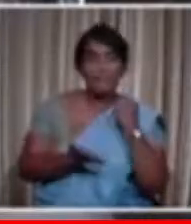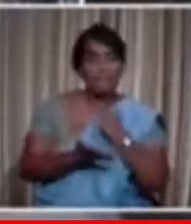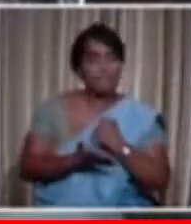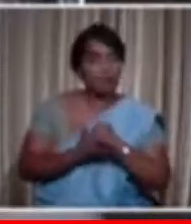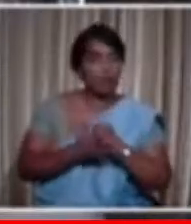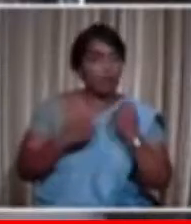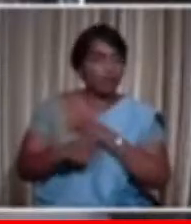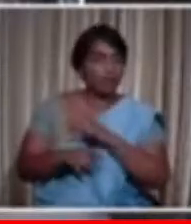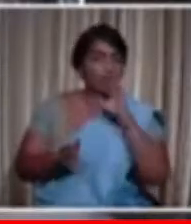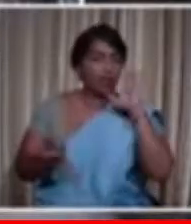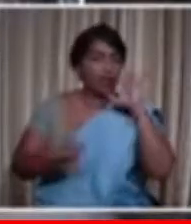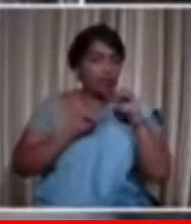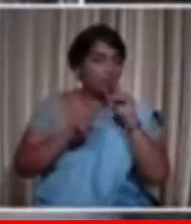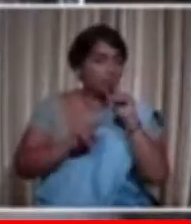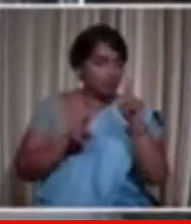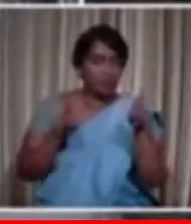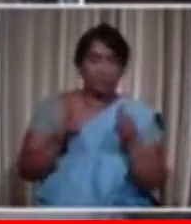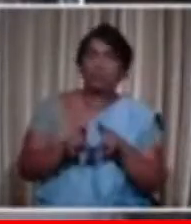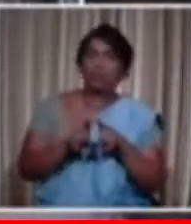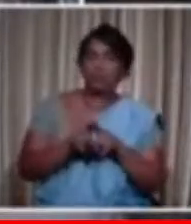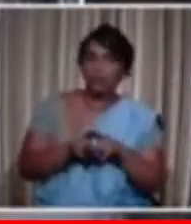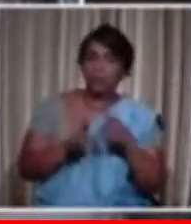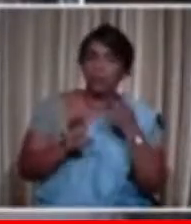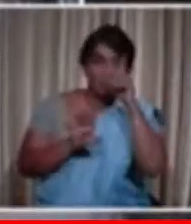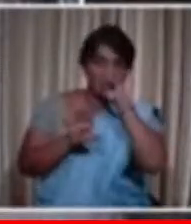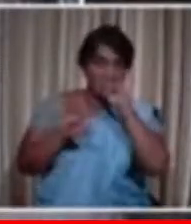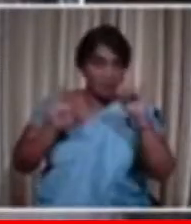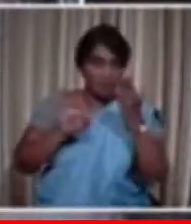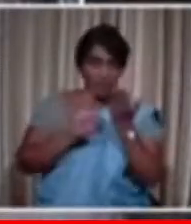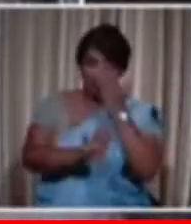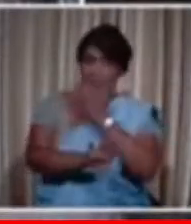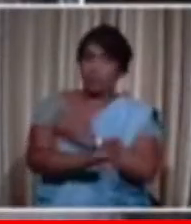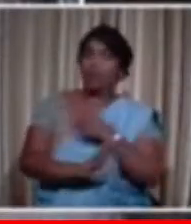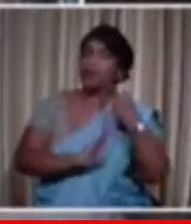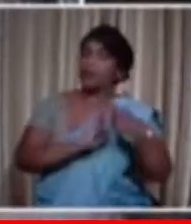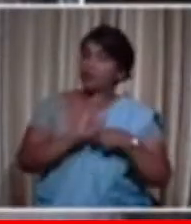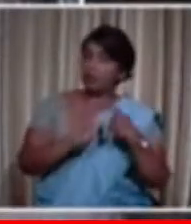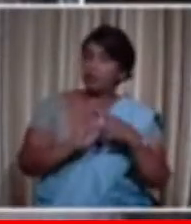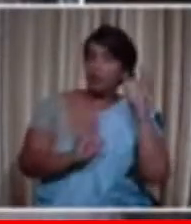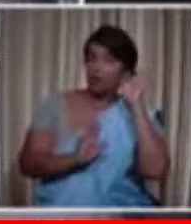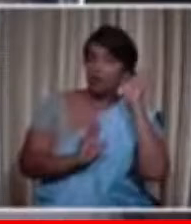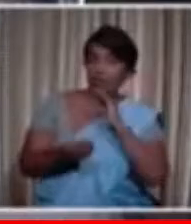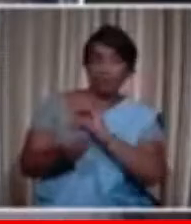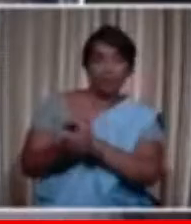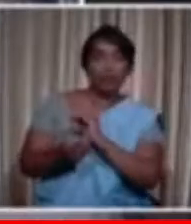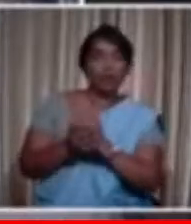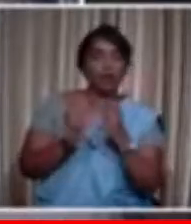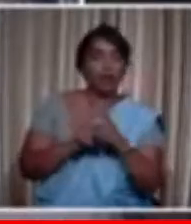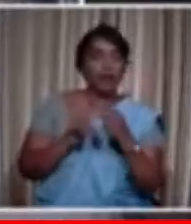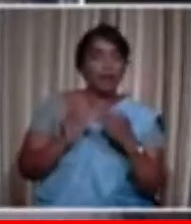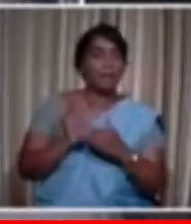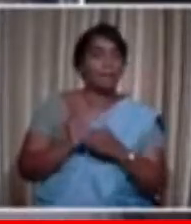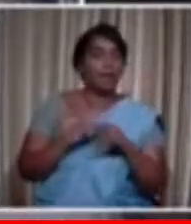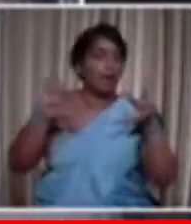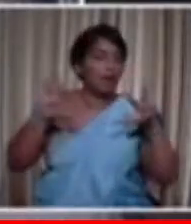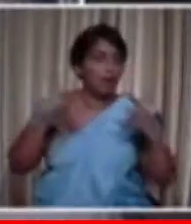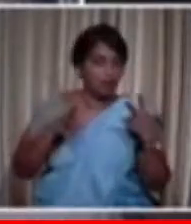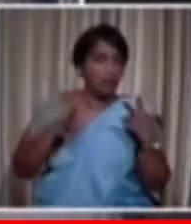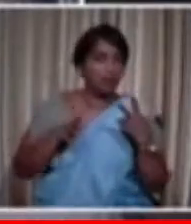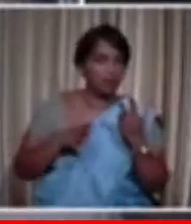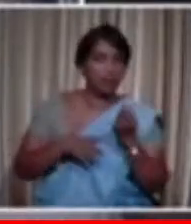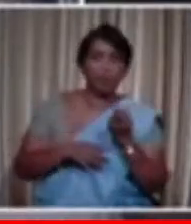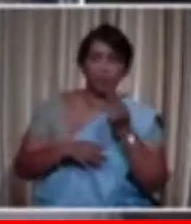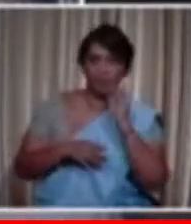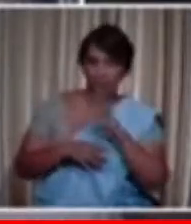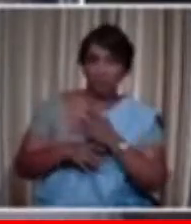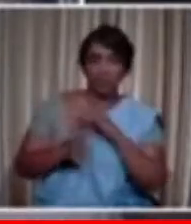ප්‍රකාශ කරන තොරතුරු වලට අනුව බලනකොට මීට මාස 6කට කලින් ලංකාවේ රත්රන් සංචිතයේ තිබ්බා ඩොලර් මිලියන 800ක වගේ ආසන්න